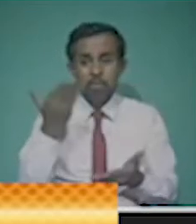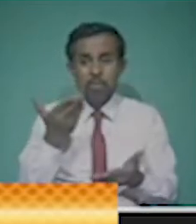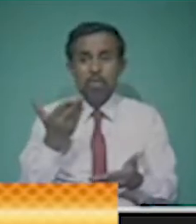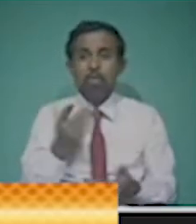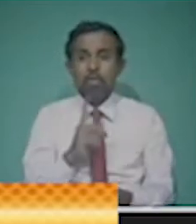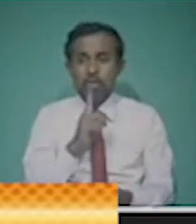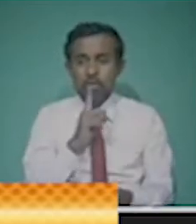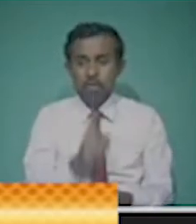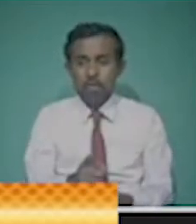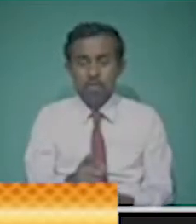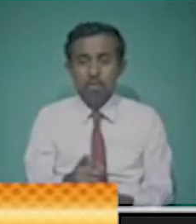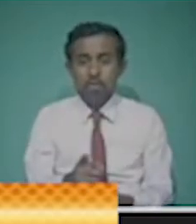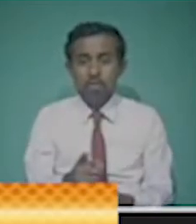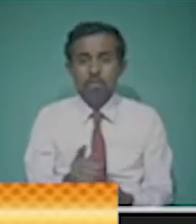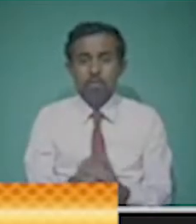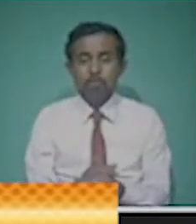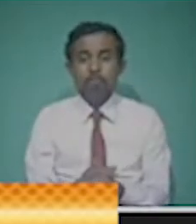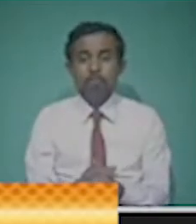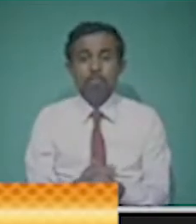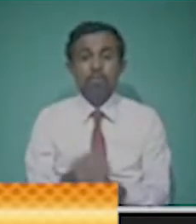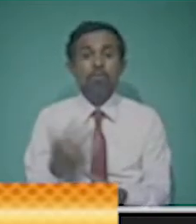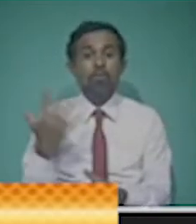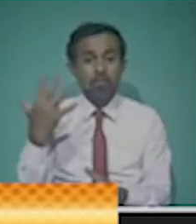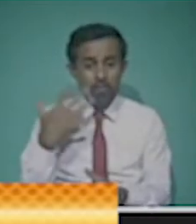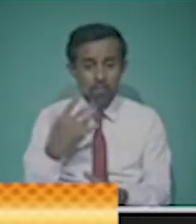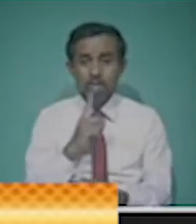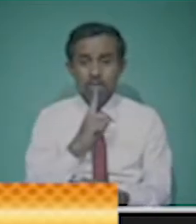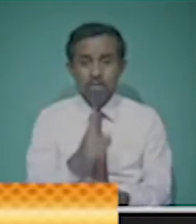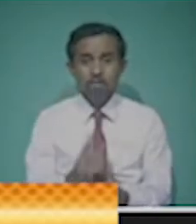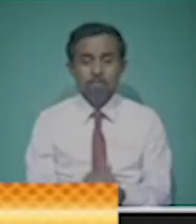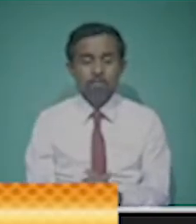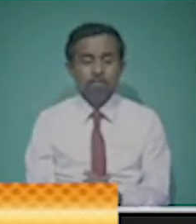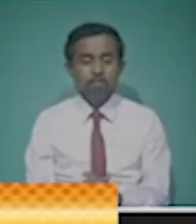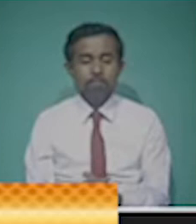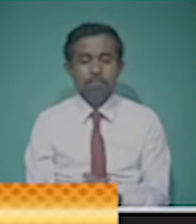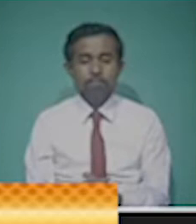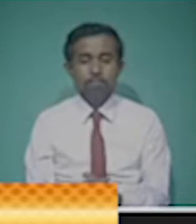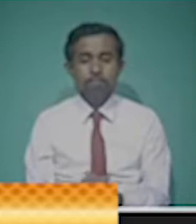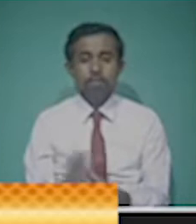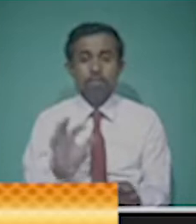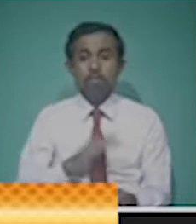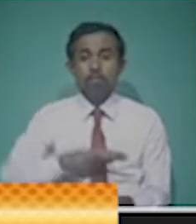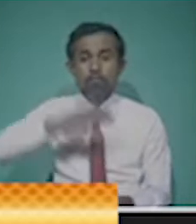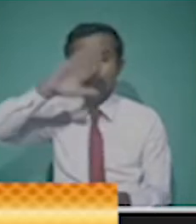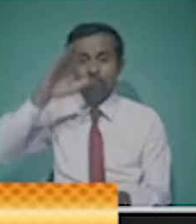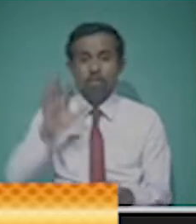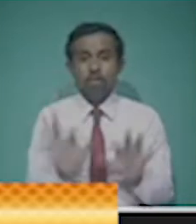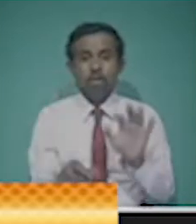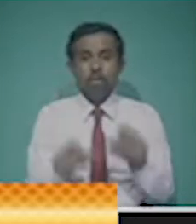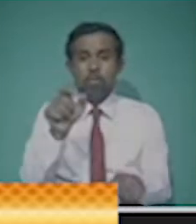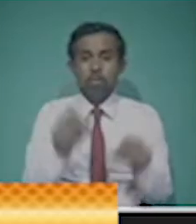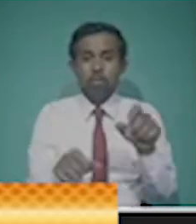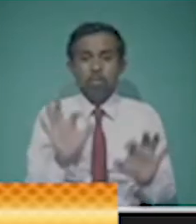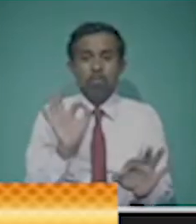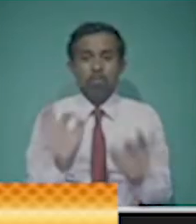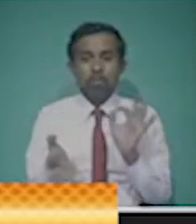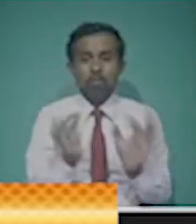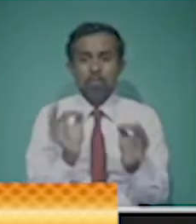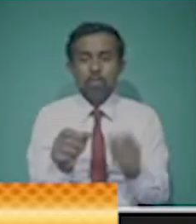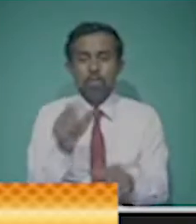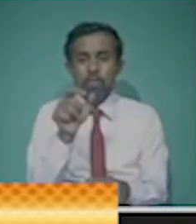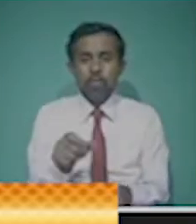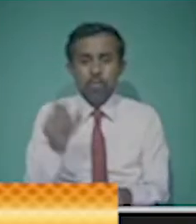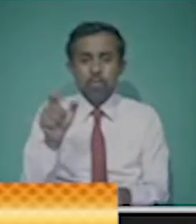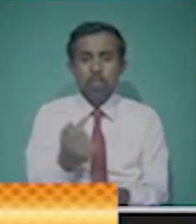Yeah. கூறப்பட ஆகவே உடனடியாக இந்த மலை மக்களுக்கான கோதுமை மா நிவாரணம், அரிசி நிவாரணம், உர நிவாரணம், மண்ணெண்ணெய் நிவாரணம் என்பதை